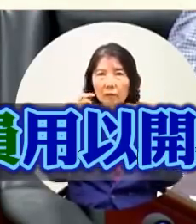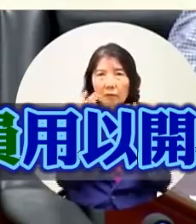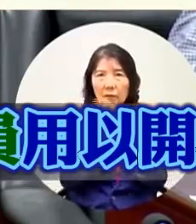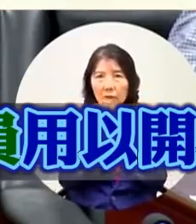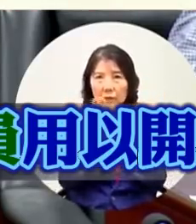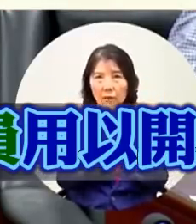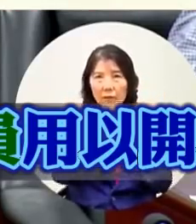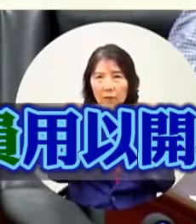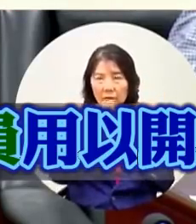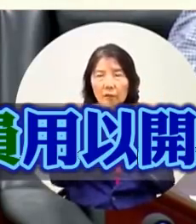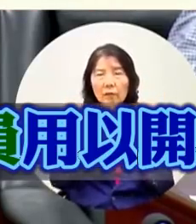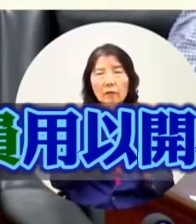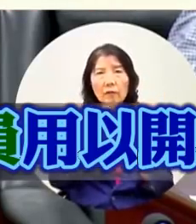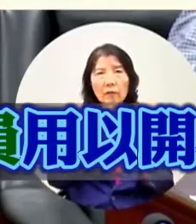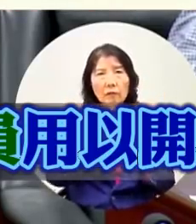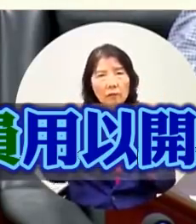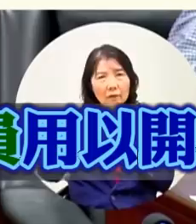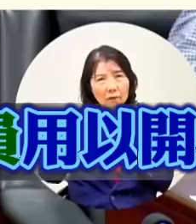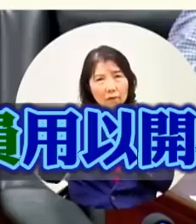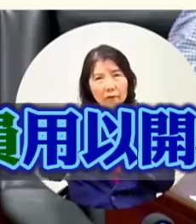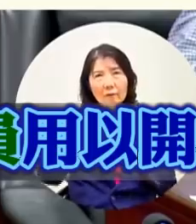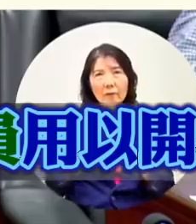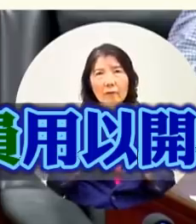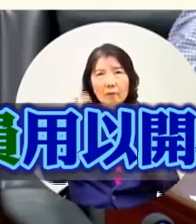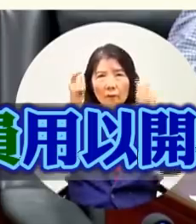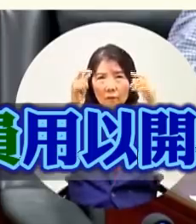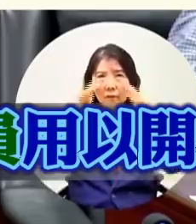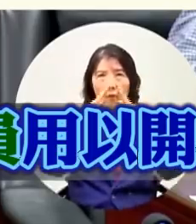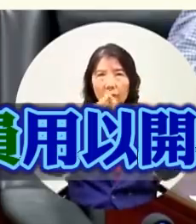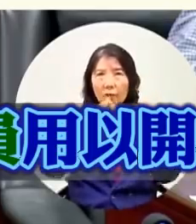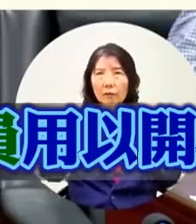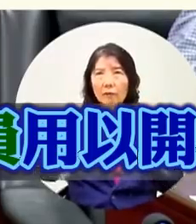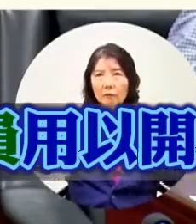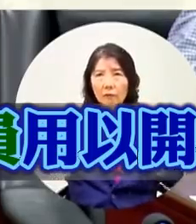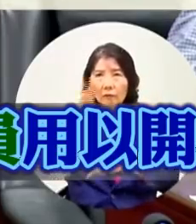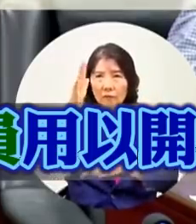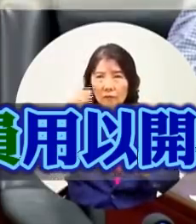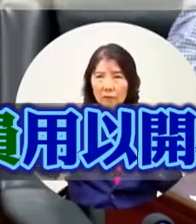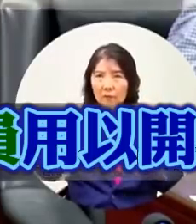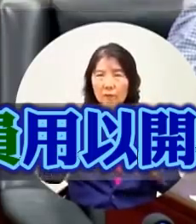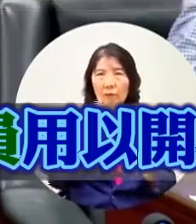这东西都非常简单。请问市长，高雄共有几个行政区？请市长回答。